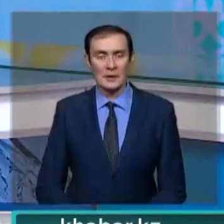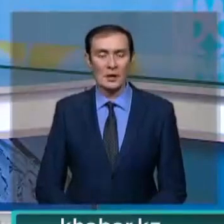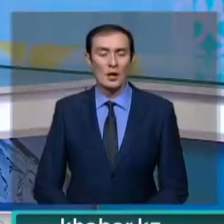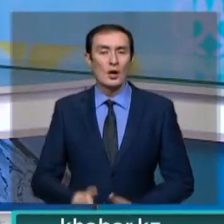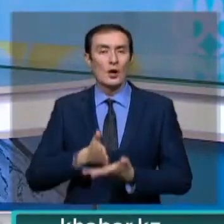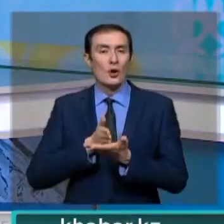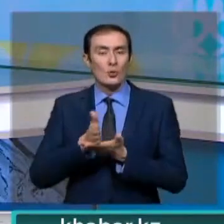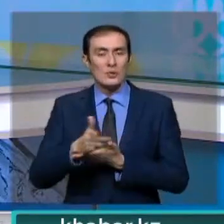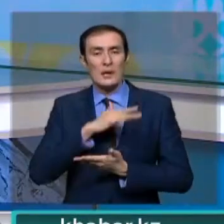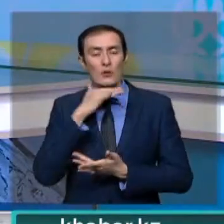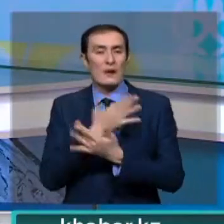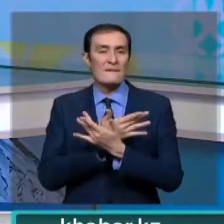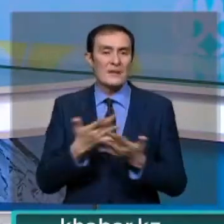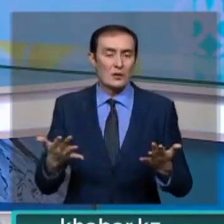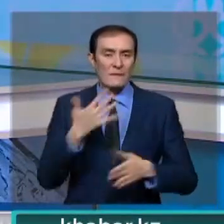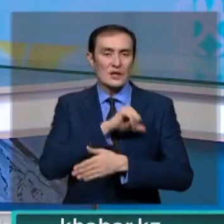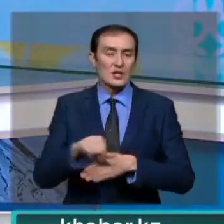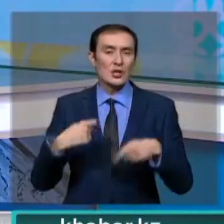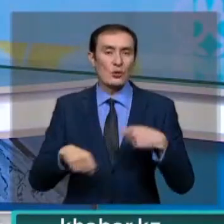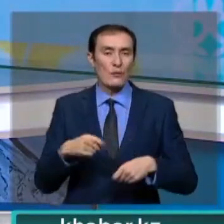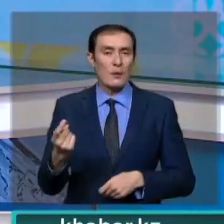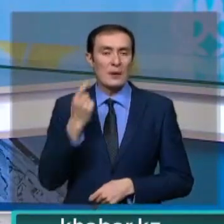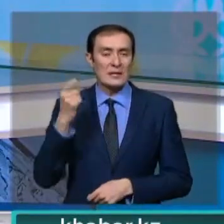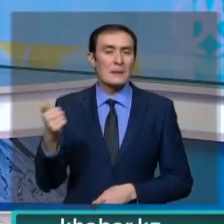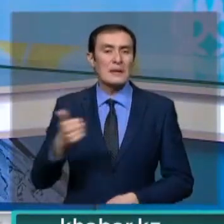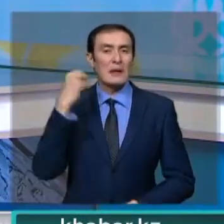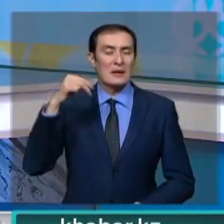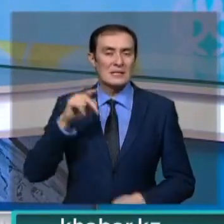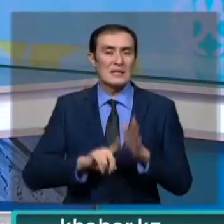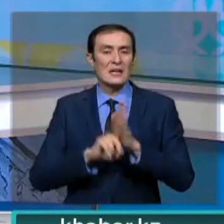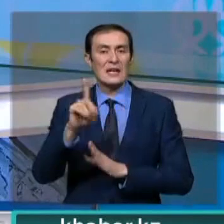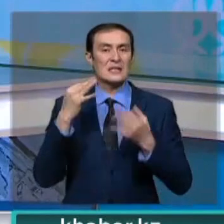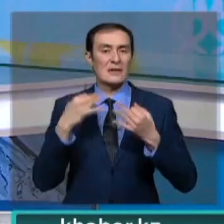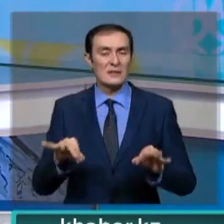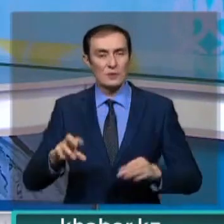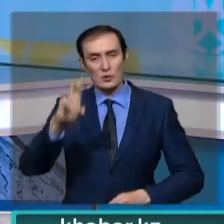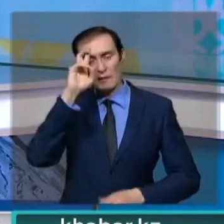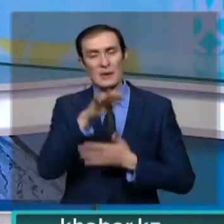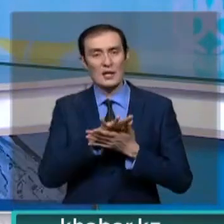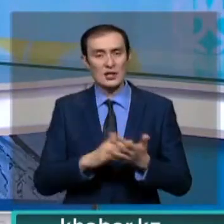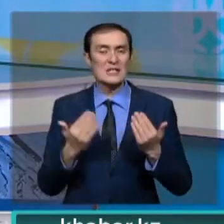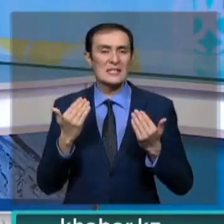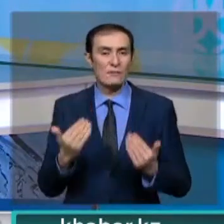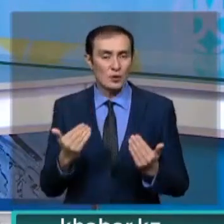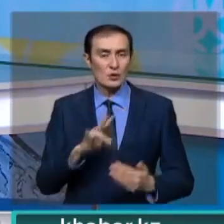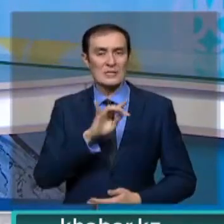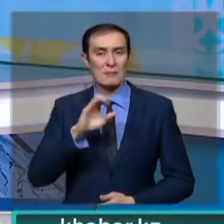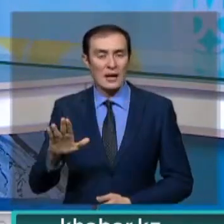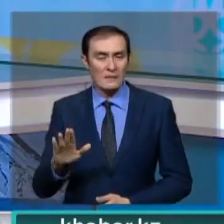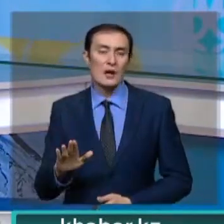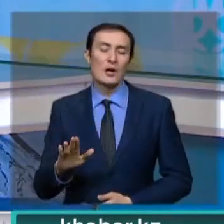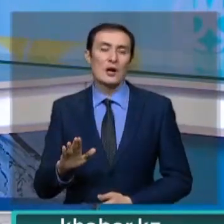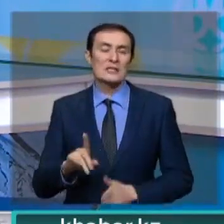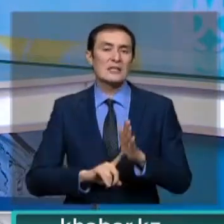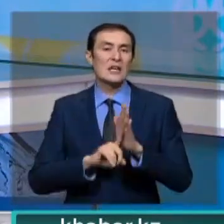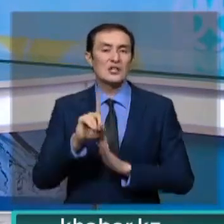курс на многовекторной внешнеторговую политику заложенной эльбаз и на заре независимости страна продолжает и сегодня анар султаны сарбаев